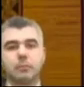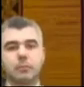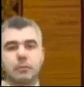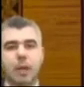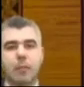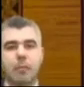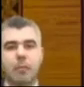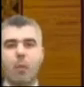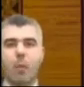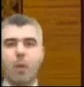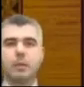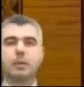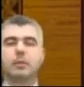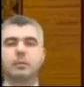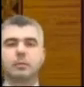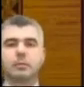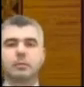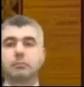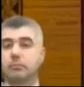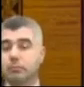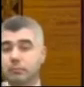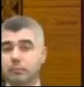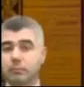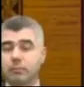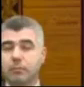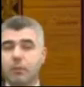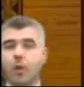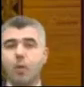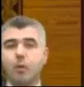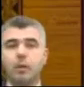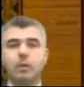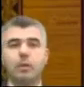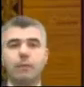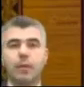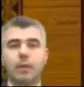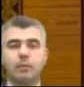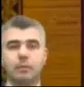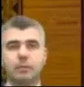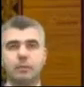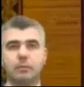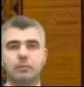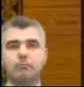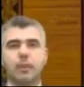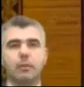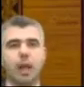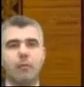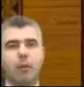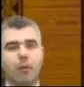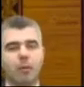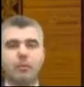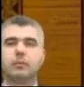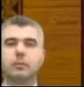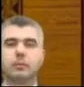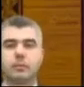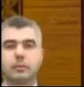السيدات والسادة البرلمانيون، السيدات والسادة الوزراء، السيدات والسادة السفراء، الأصدقاء الأعزاء،